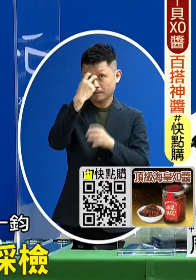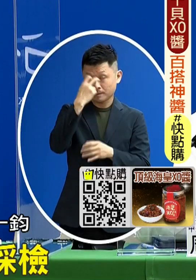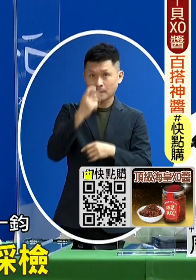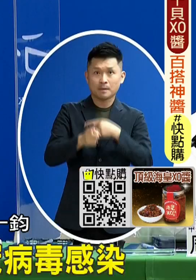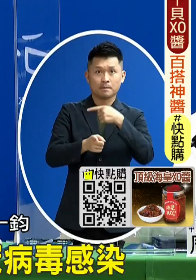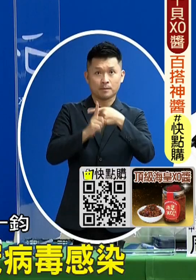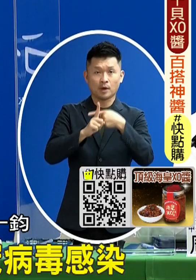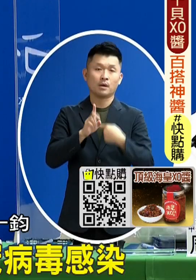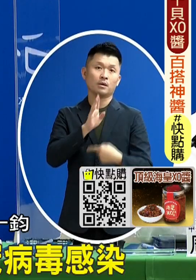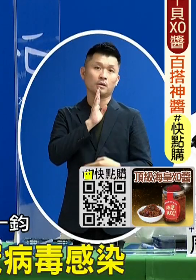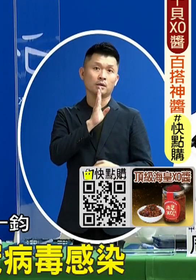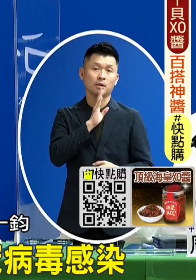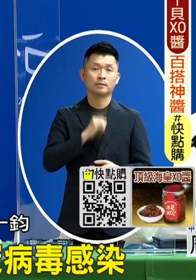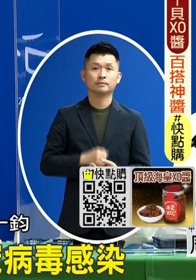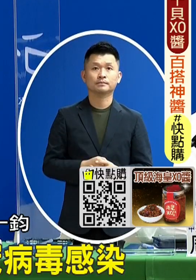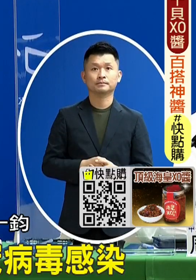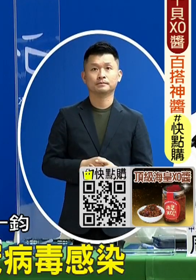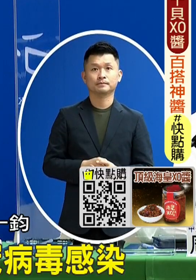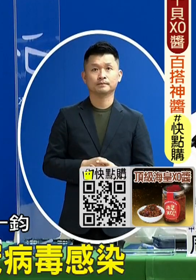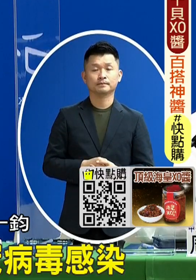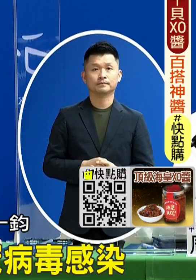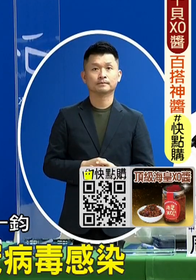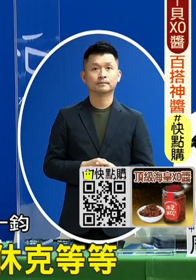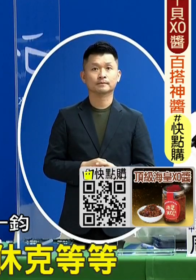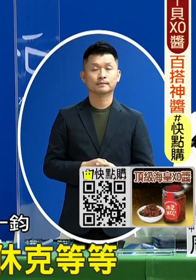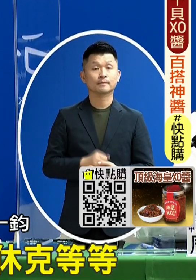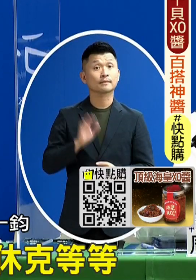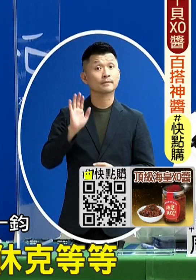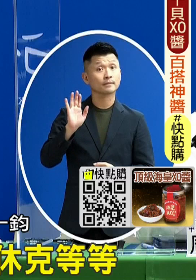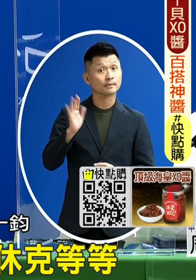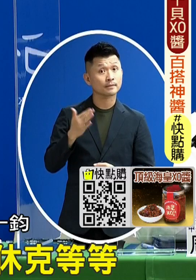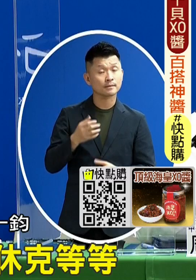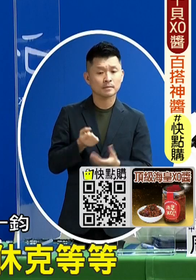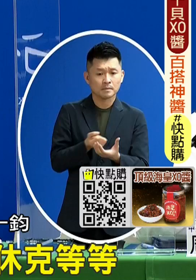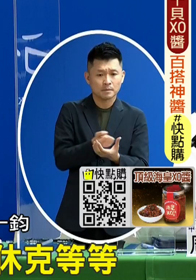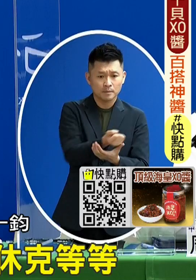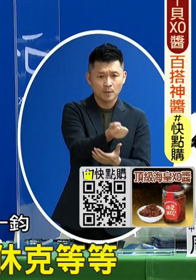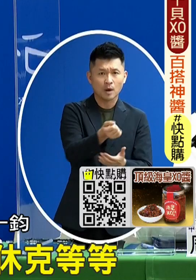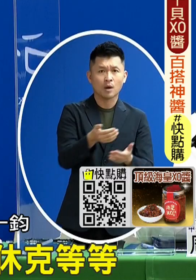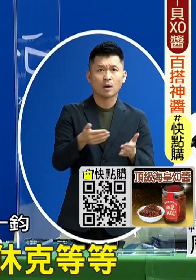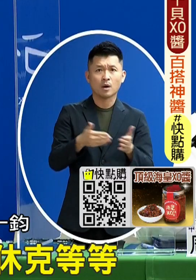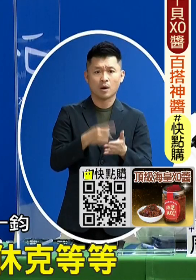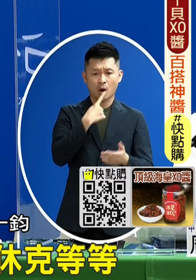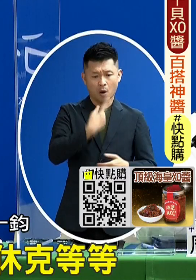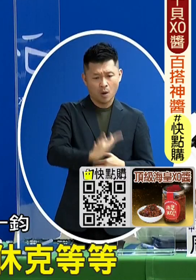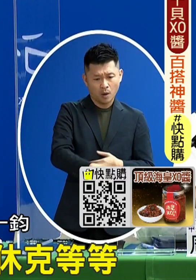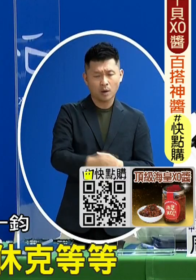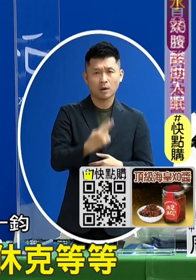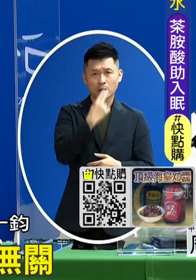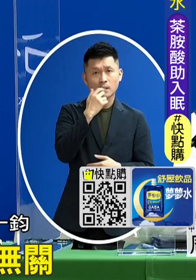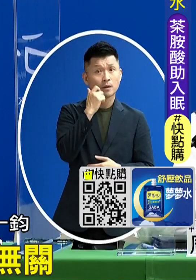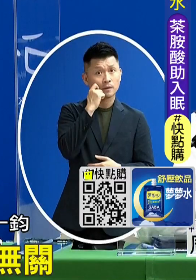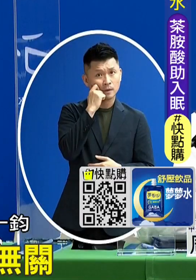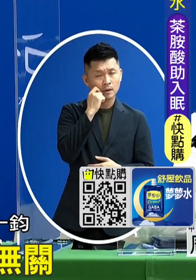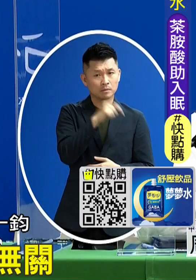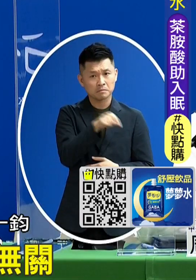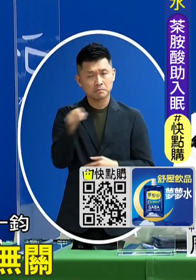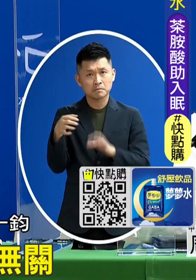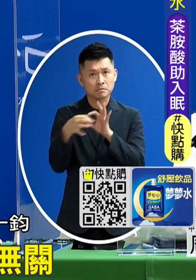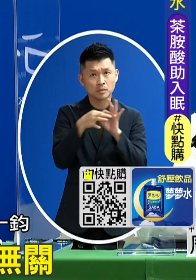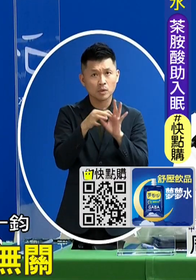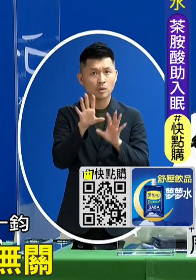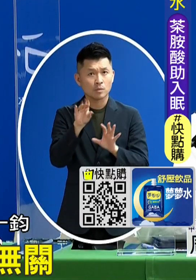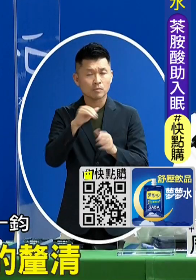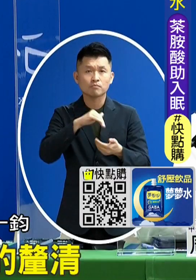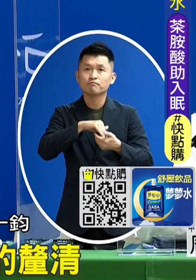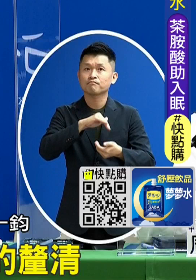阳性，确诊为这个新冠病毒感染，不过跟他这个产后的出血、休克等等可能有关，也可能无关，这